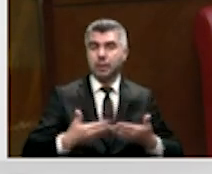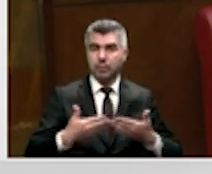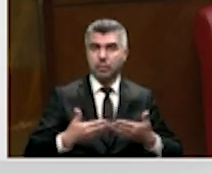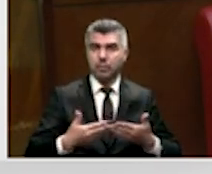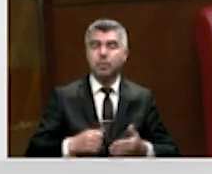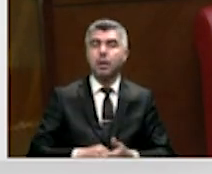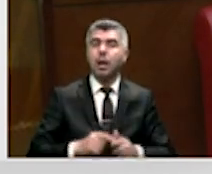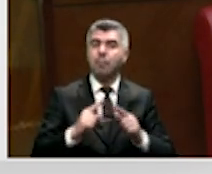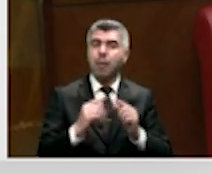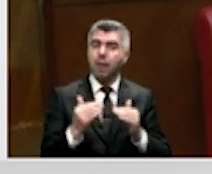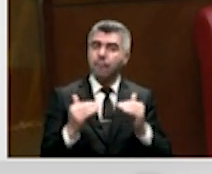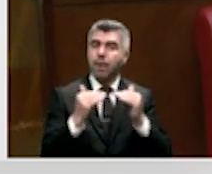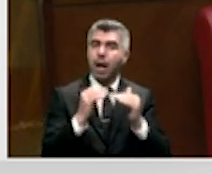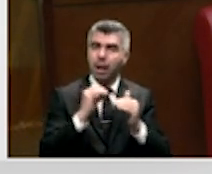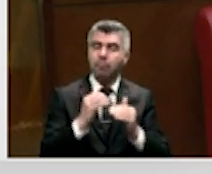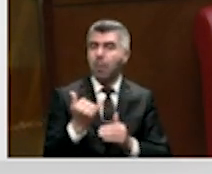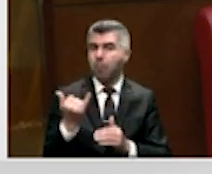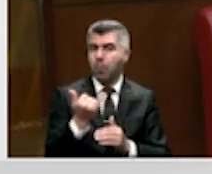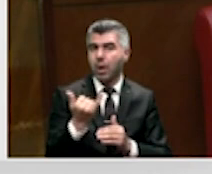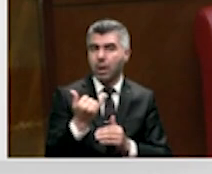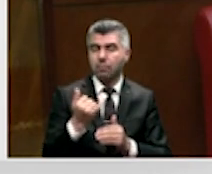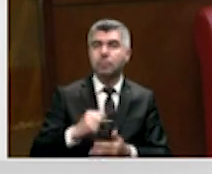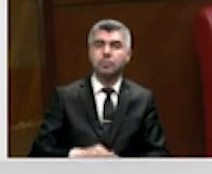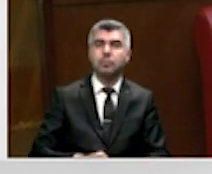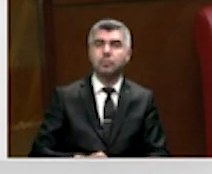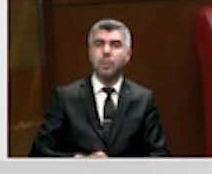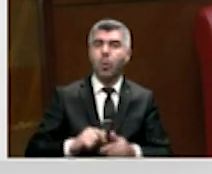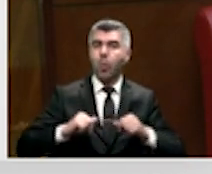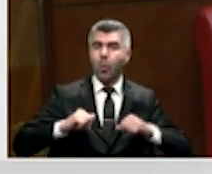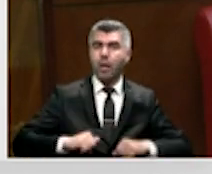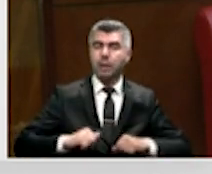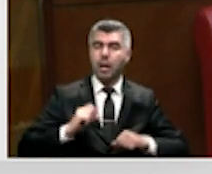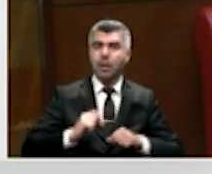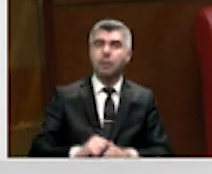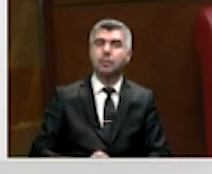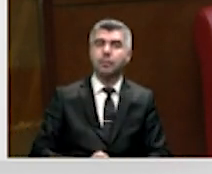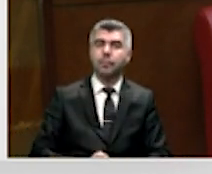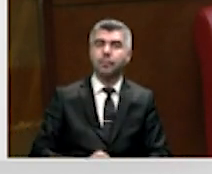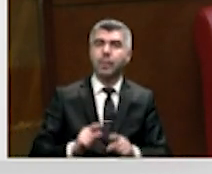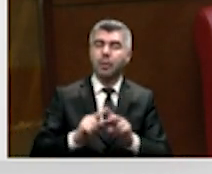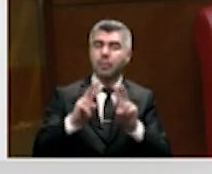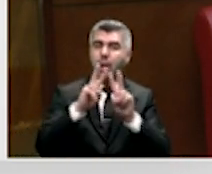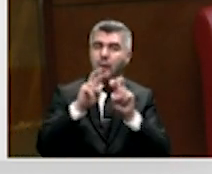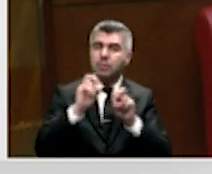وهذا بتنسيق مع ايضا الوزاره المكلفه